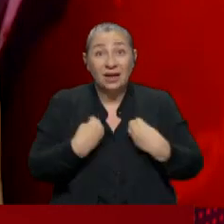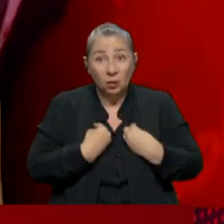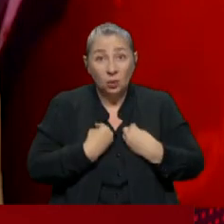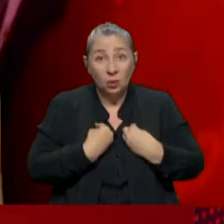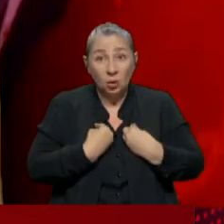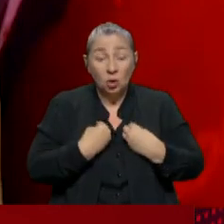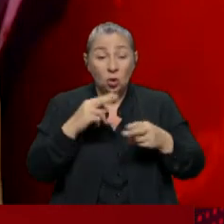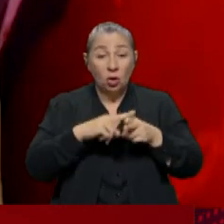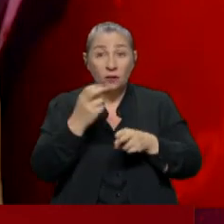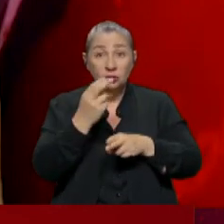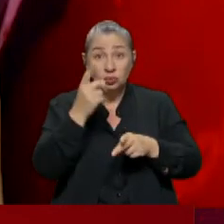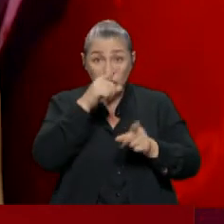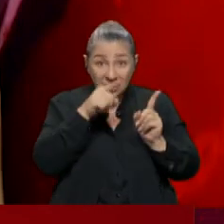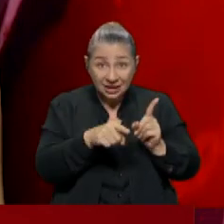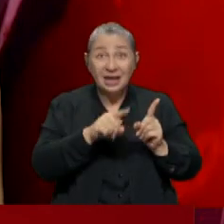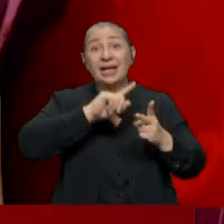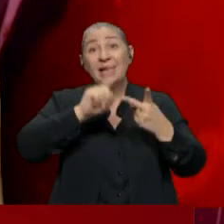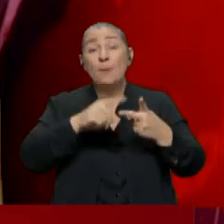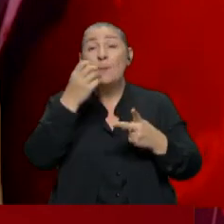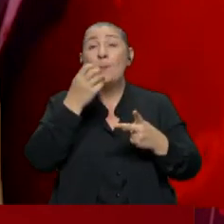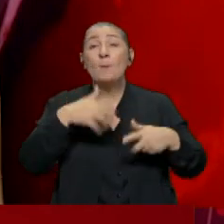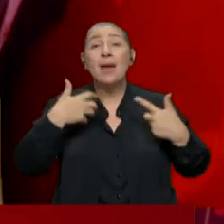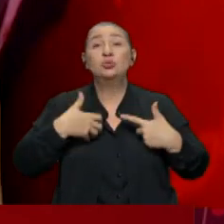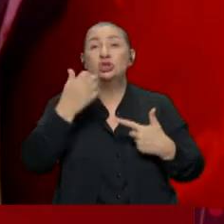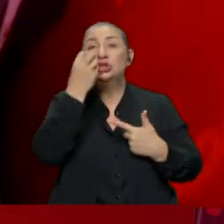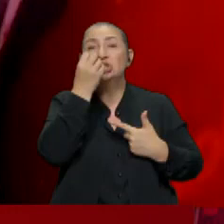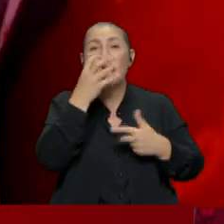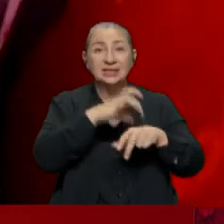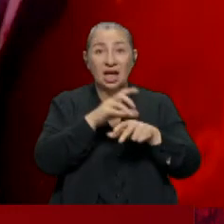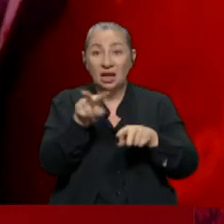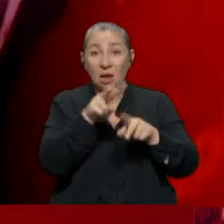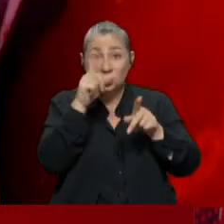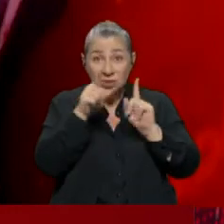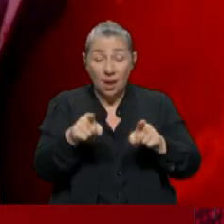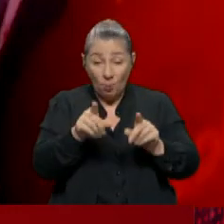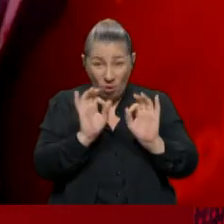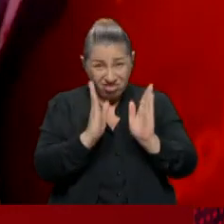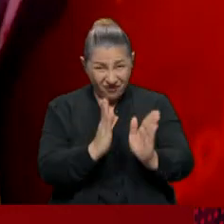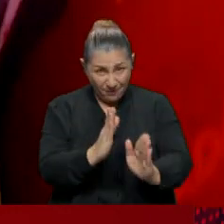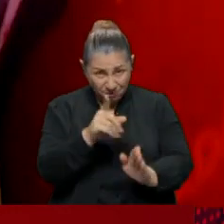getiriyor. Covid-19 açısından da, maymun çiçeği hastalığı açısından da böyle davranmaya devam